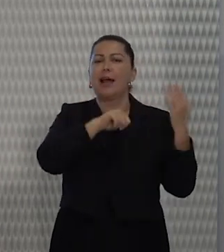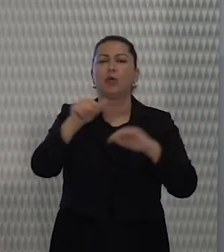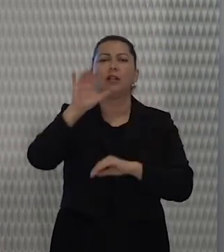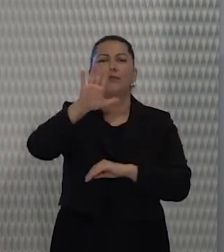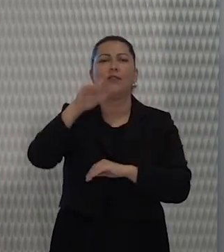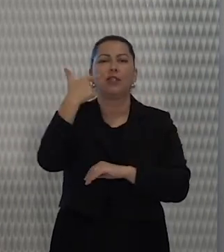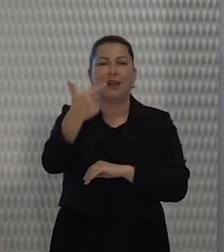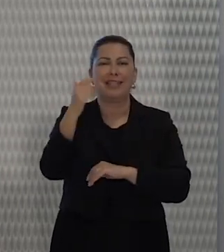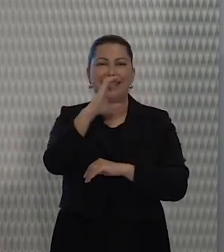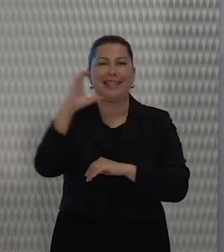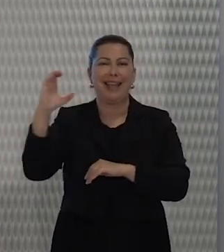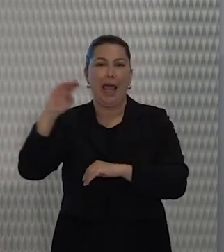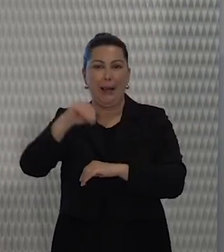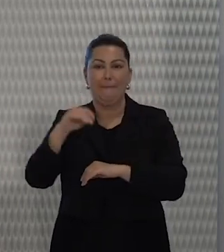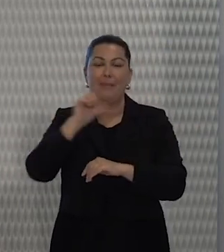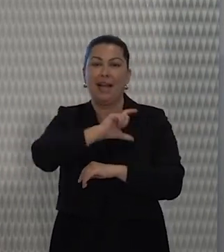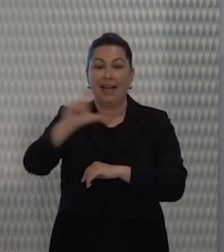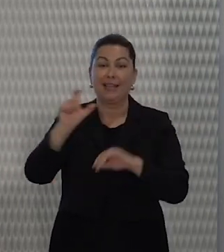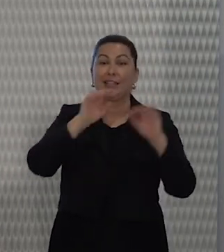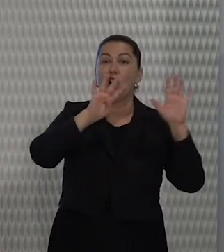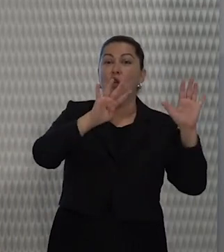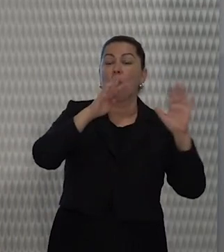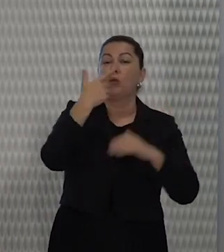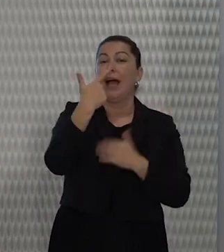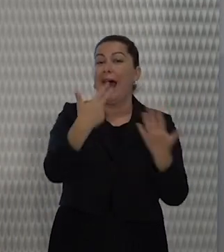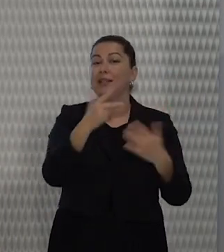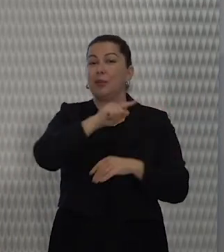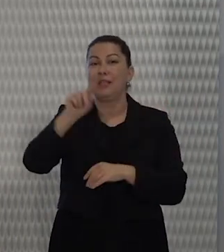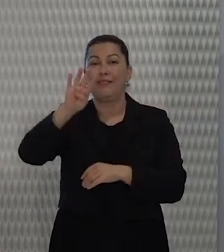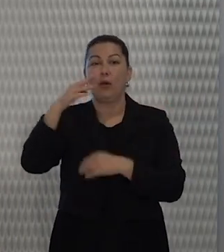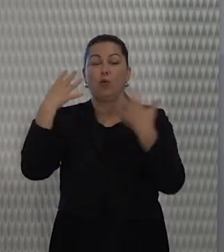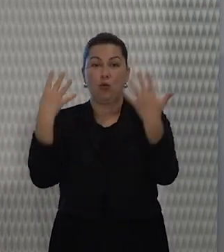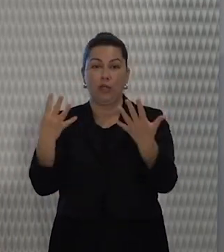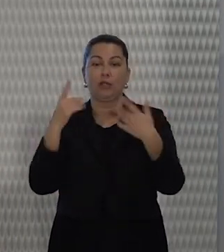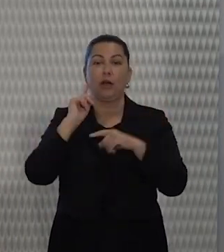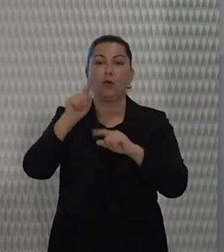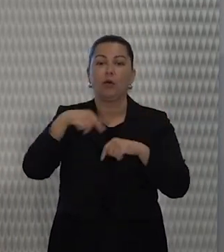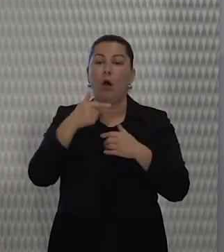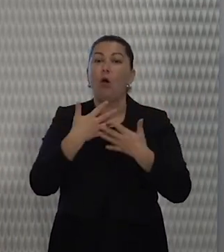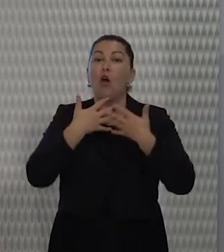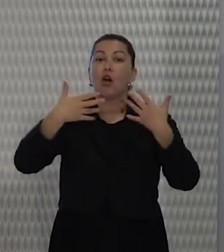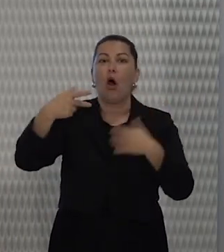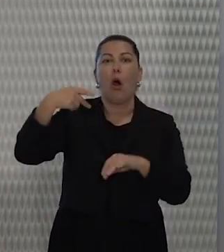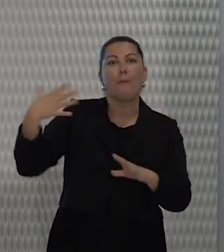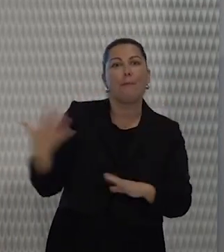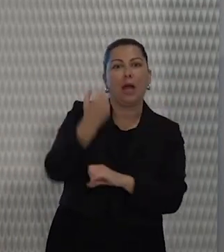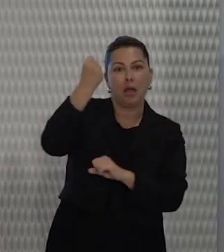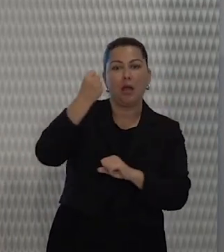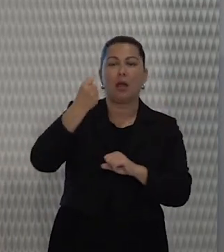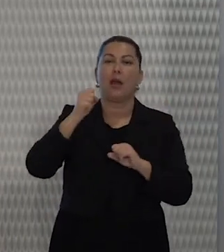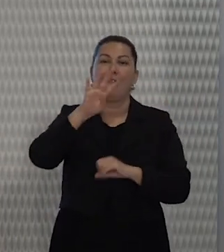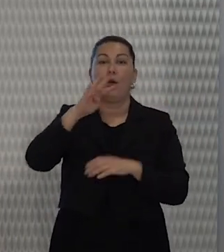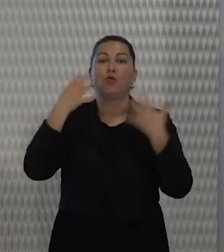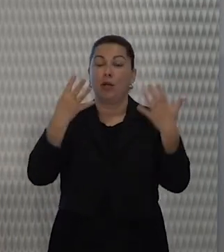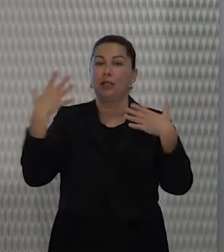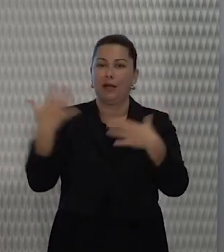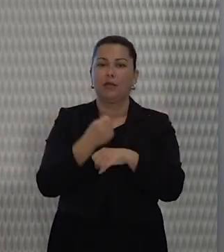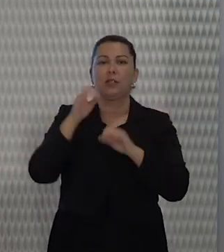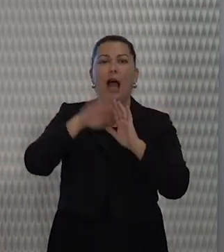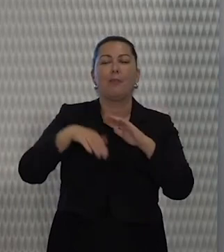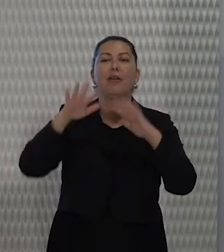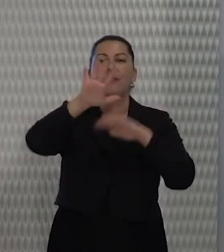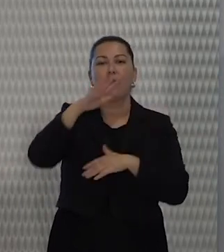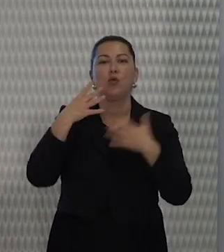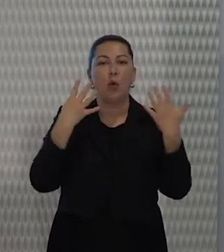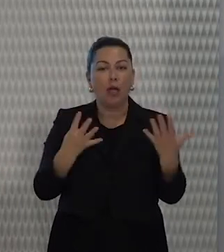125er CCM-Klasse von 89 bis 94 und hat sogar einen Grand Prix-Sieg 1991 gewonnen. Ab